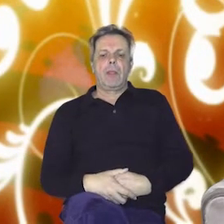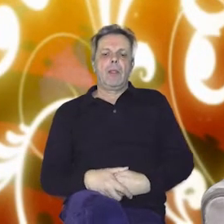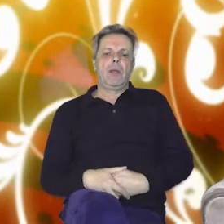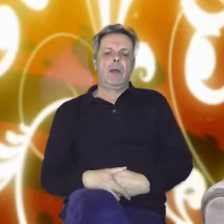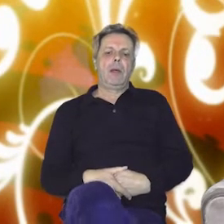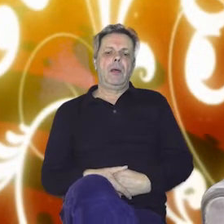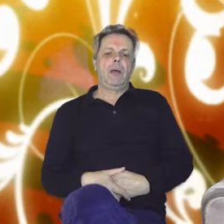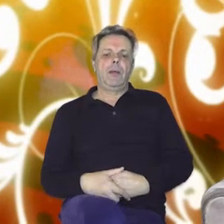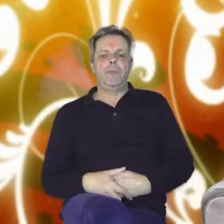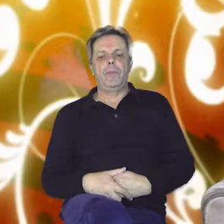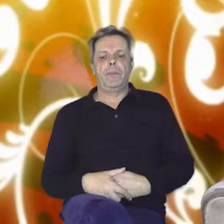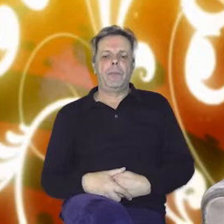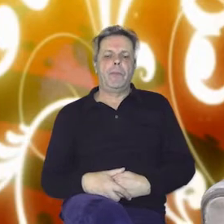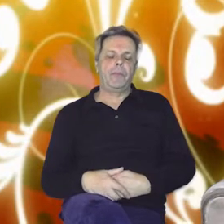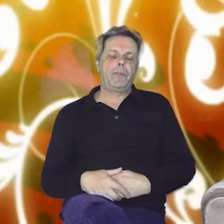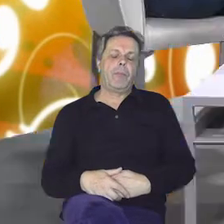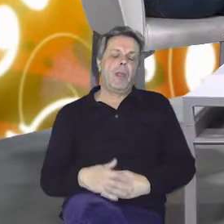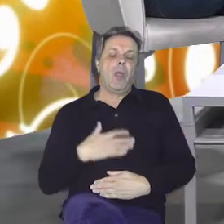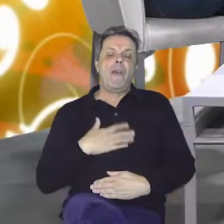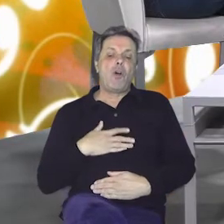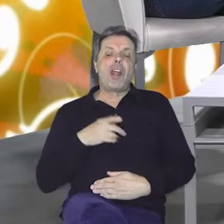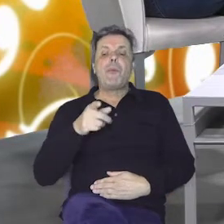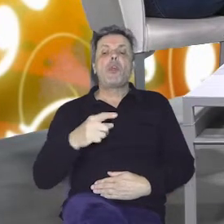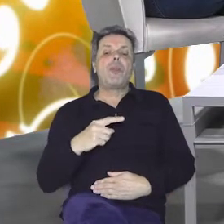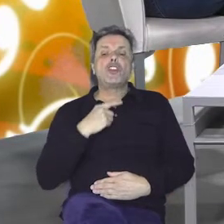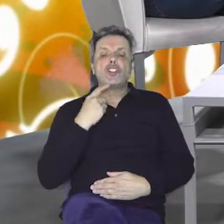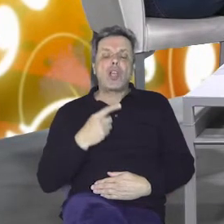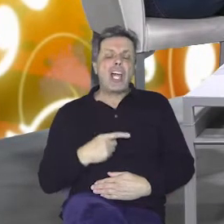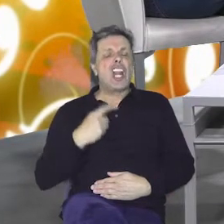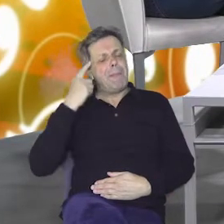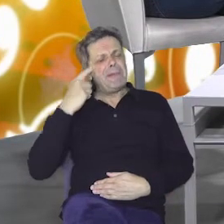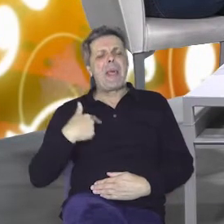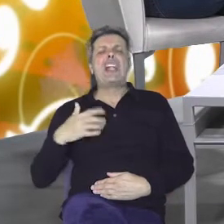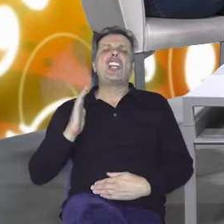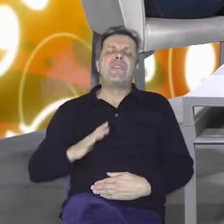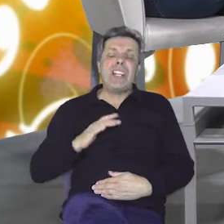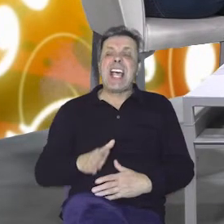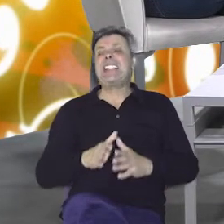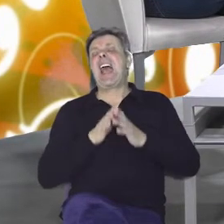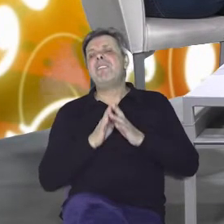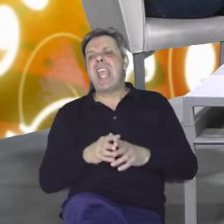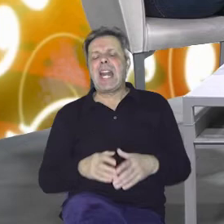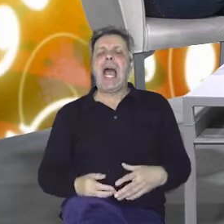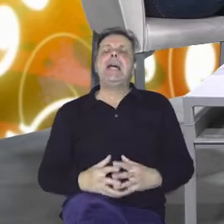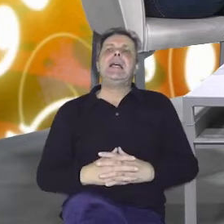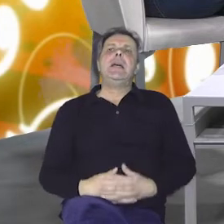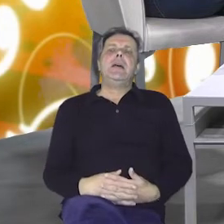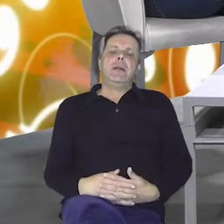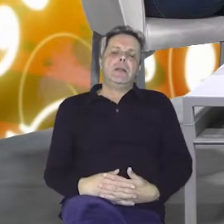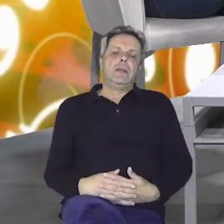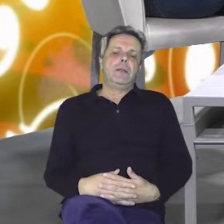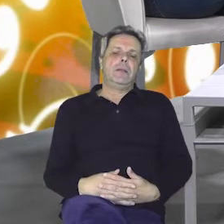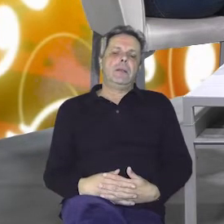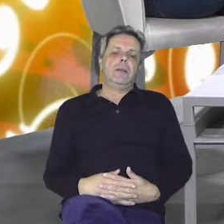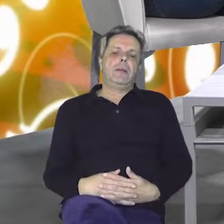Volila bi da mi o tome još nešto kažete, jer ja mislim da naša civilizacija ili naša vjera ili ne znam šta, malo ne